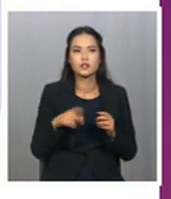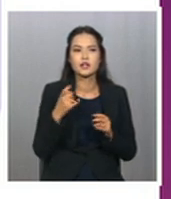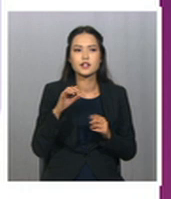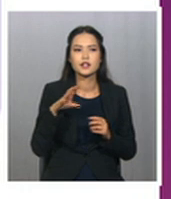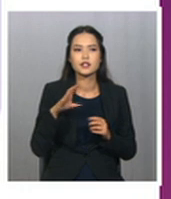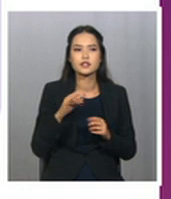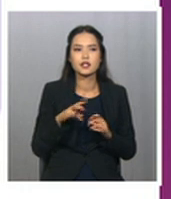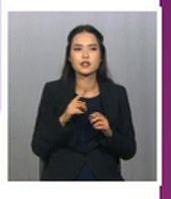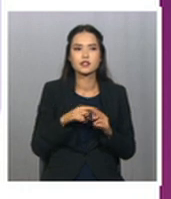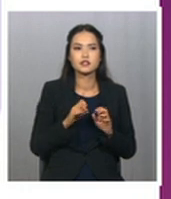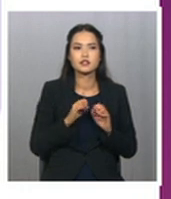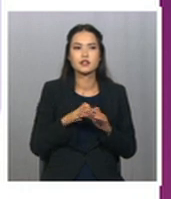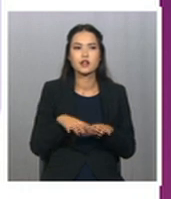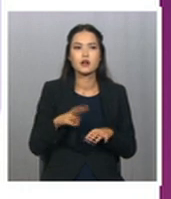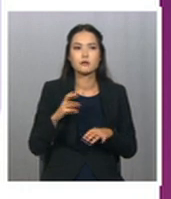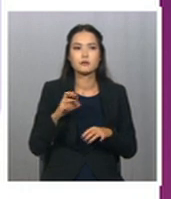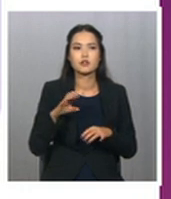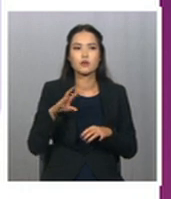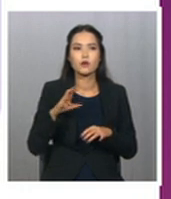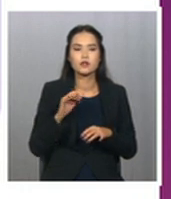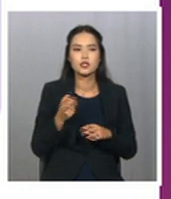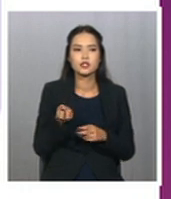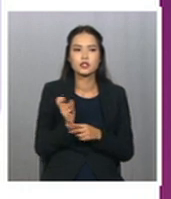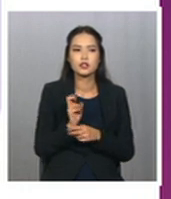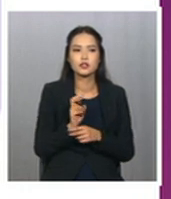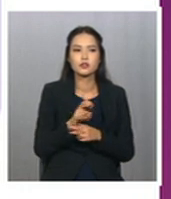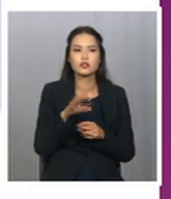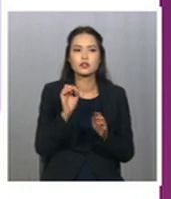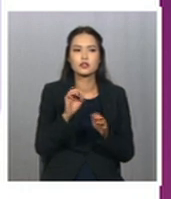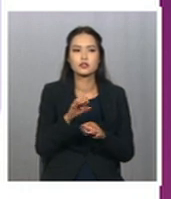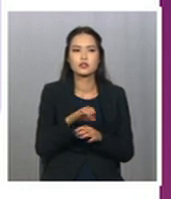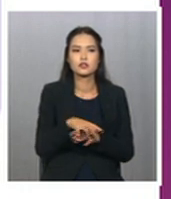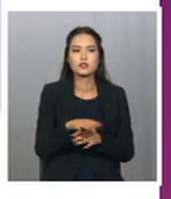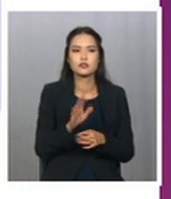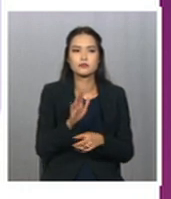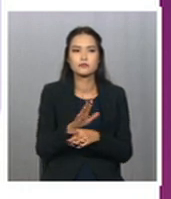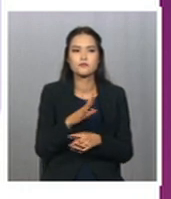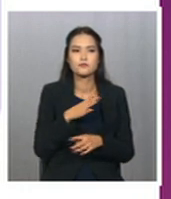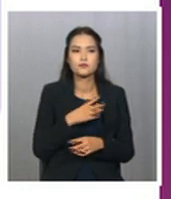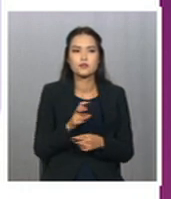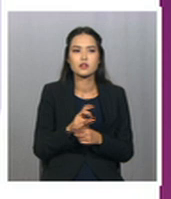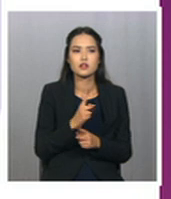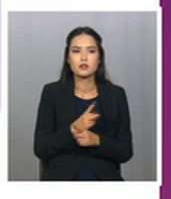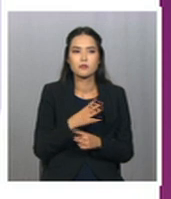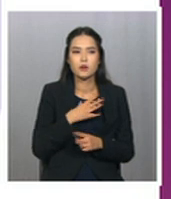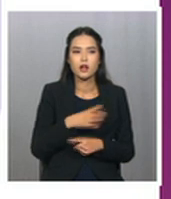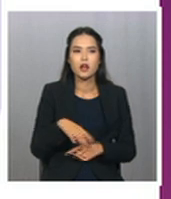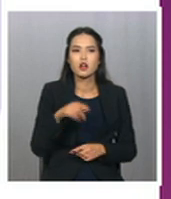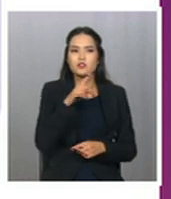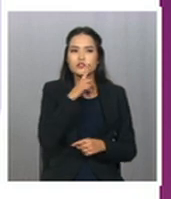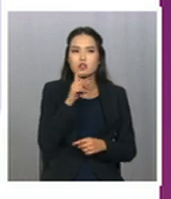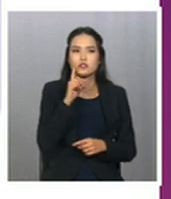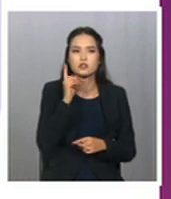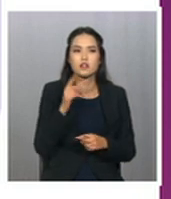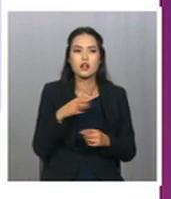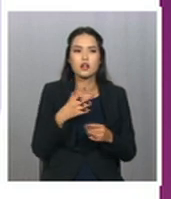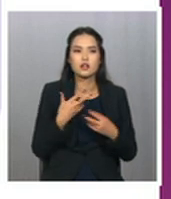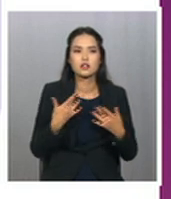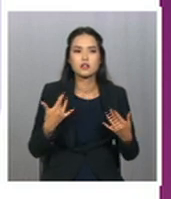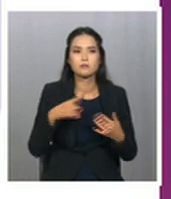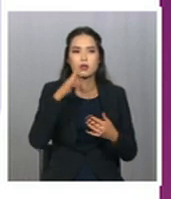таратушы миссионерлердің келуіне тыйым салуды талап етті. Жасы кәмелетке жетпеген қазақ